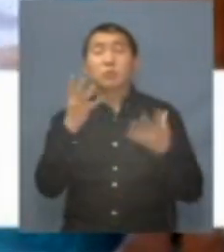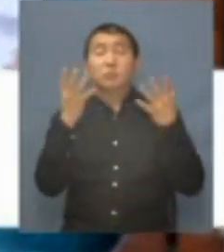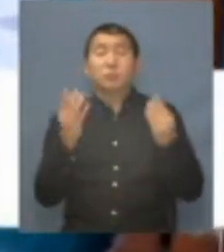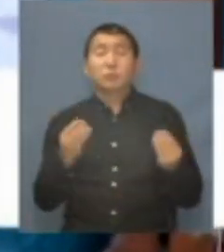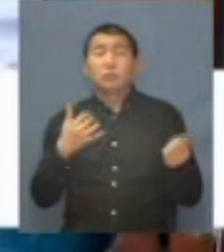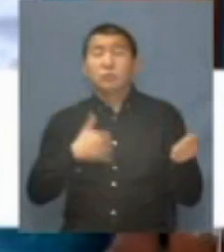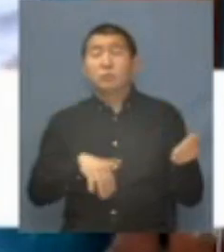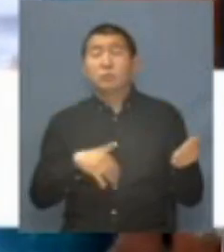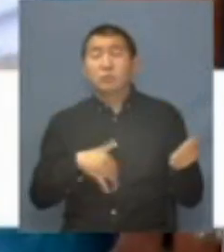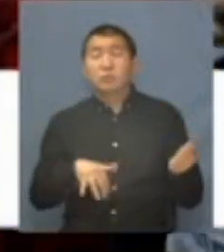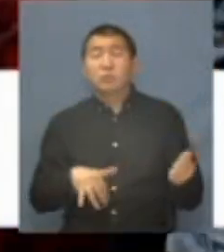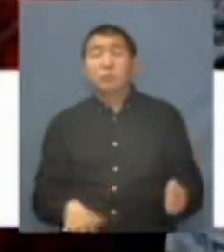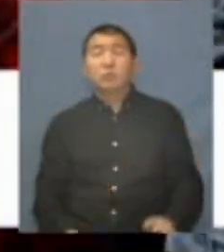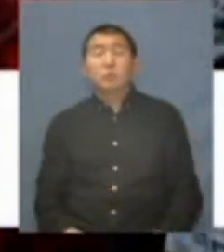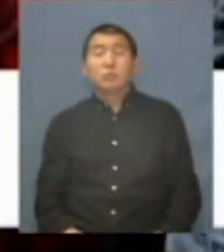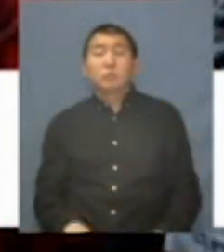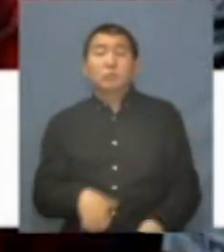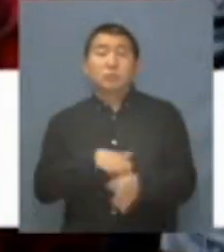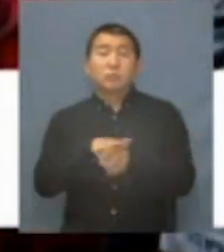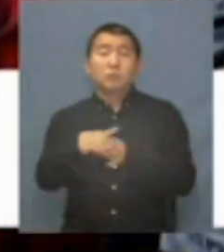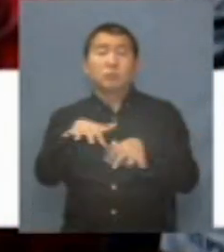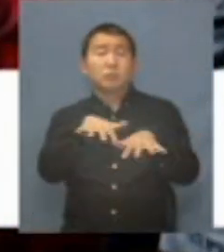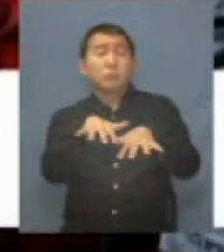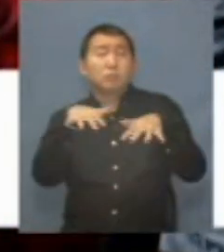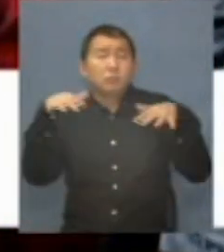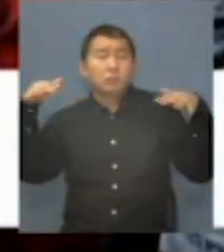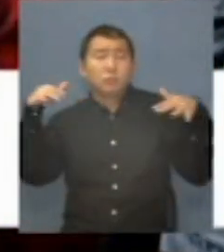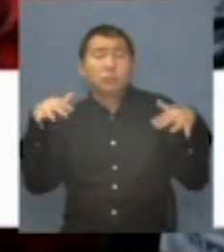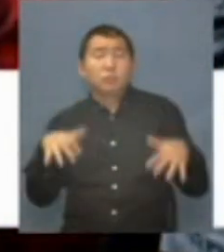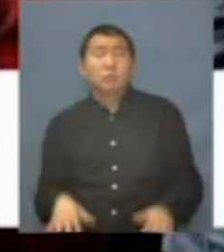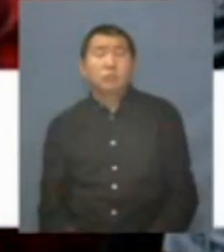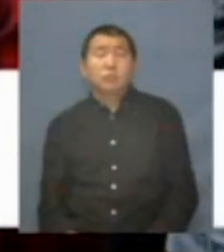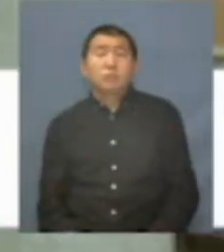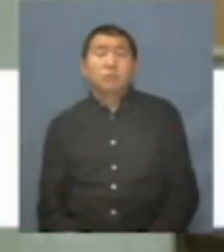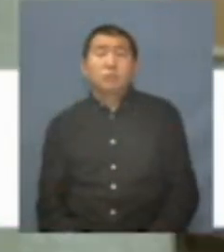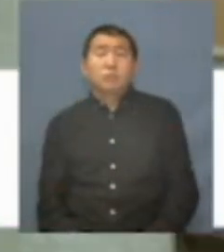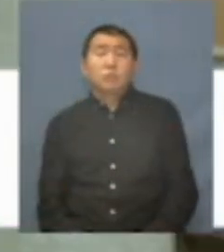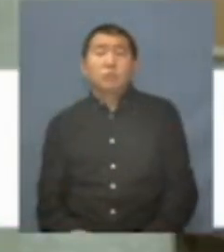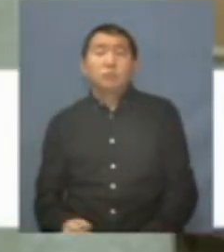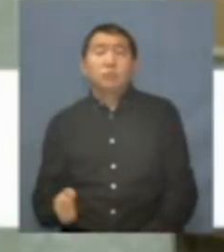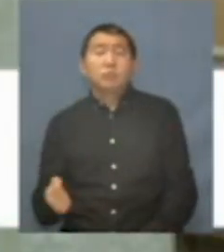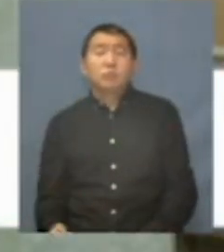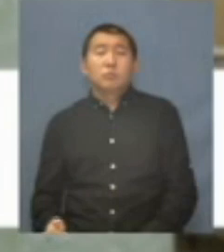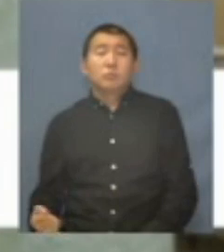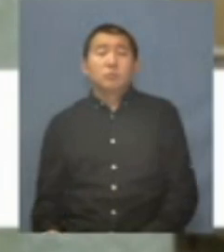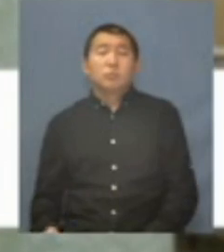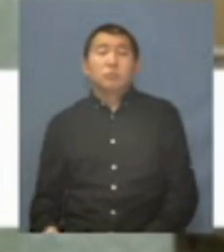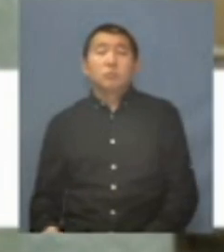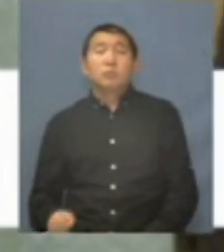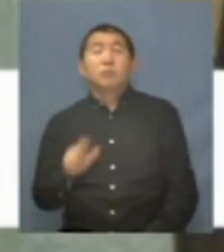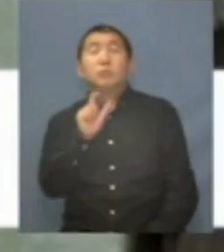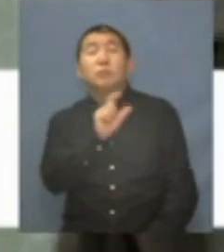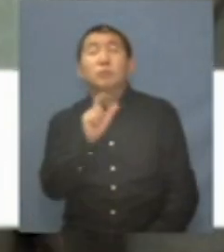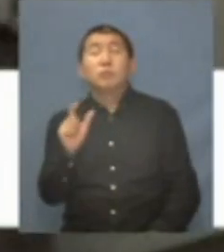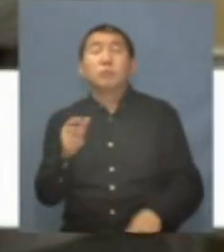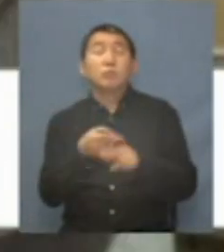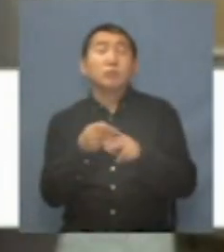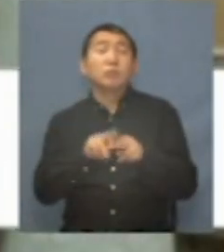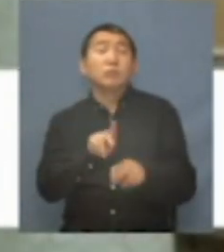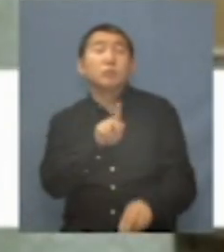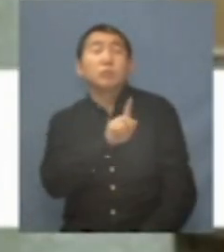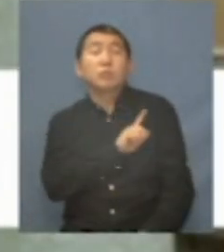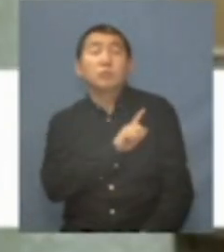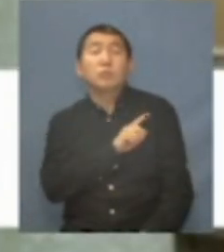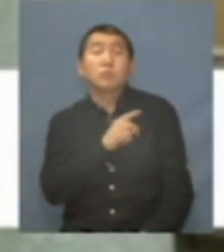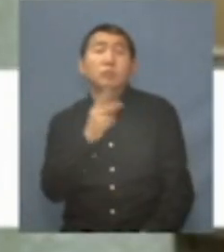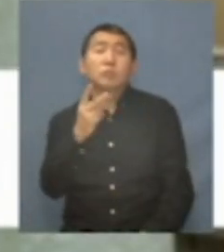концертное представление собрало полный зал, и публика не осталась разочарованной. Люди, которые ждали этот концерт, уже в течение